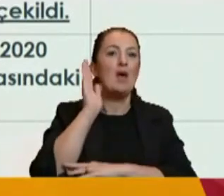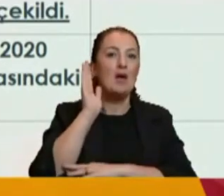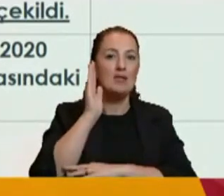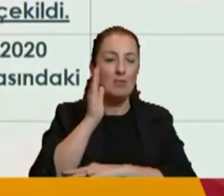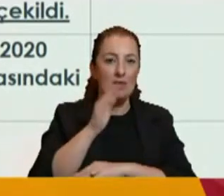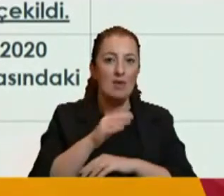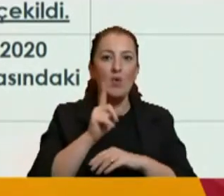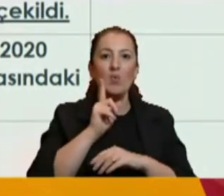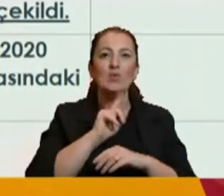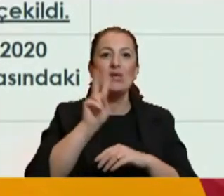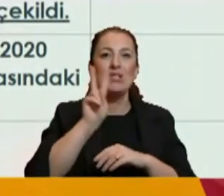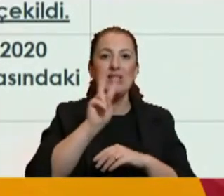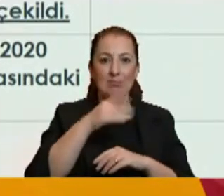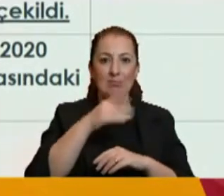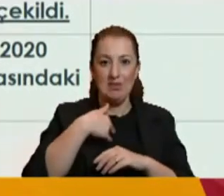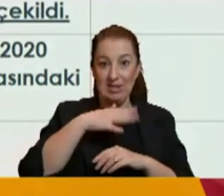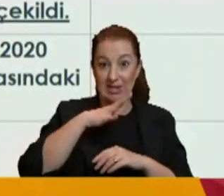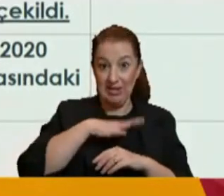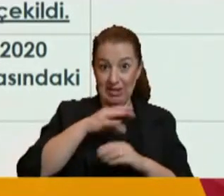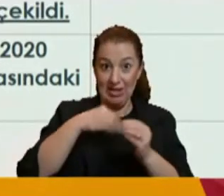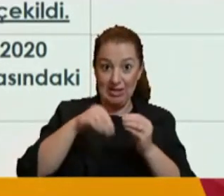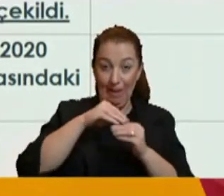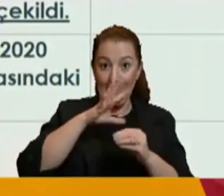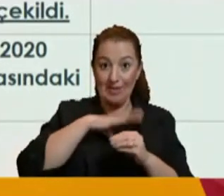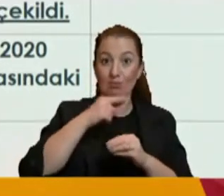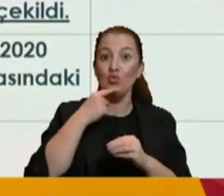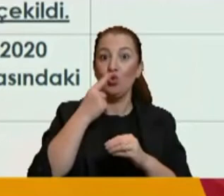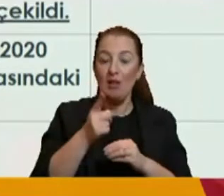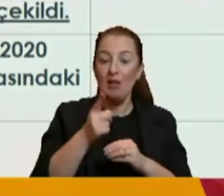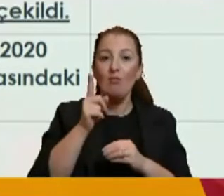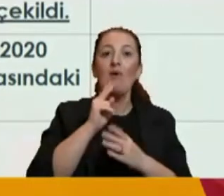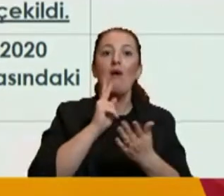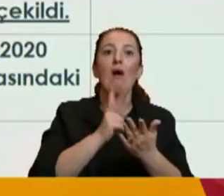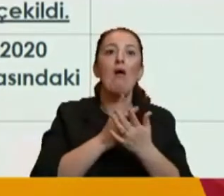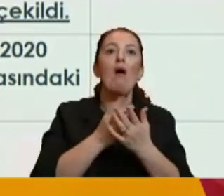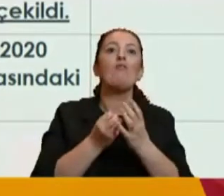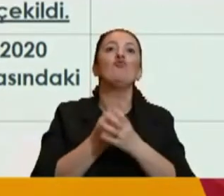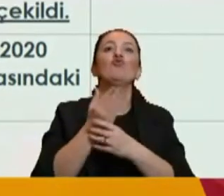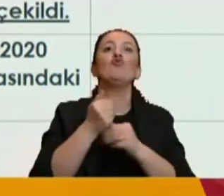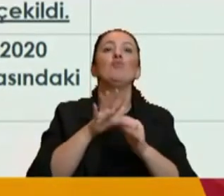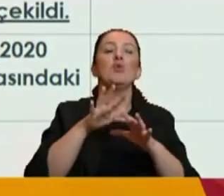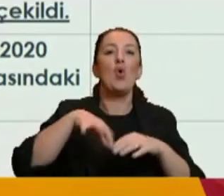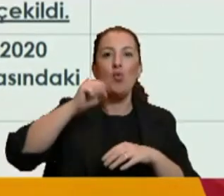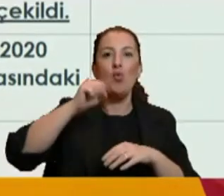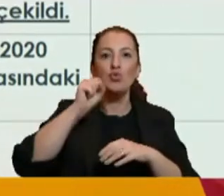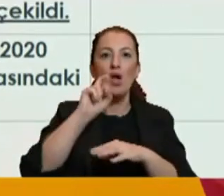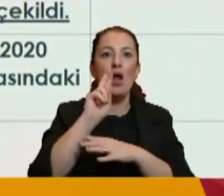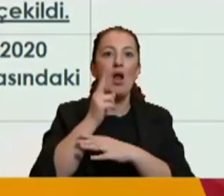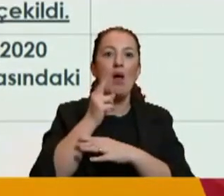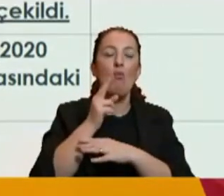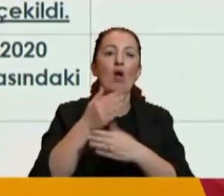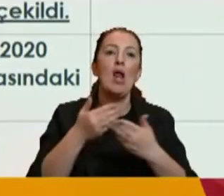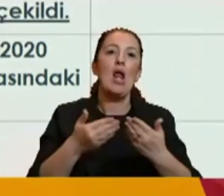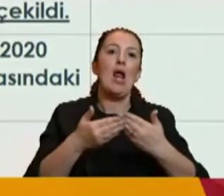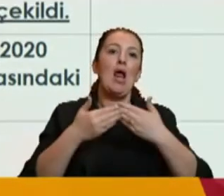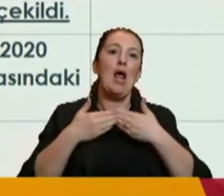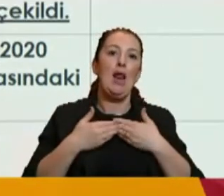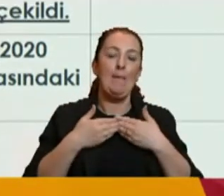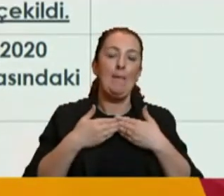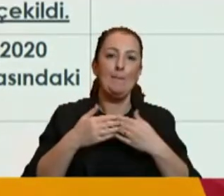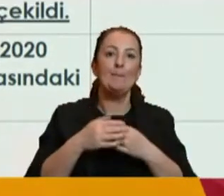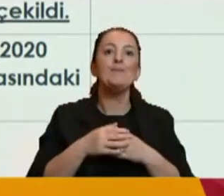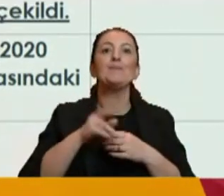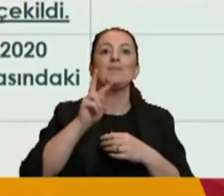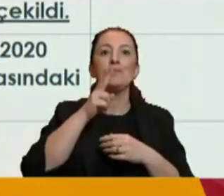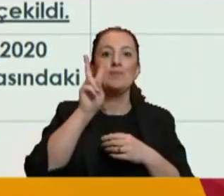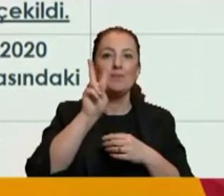o yüzde yirmi talep etmişiz tekrar bu karar çıkmadan komisyon raporu geri çekmiş bişi